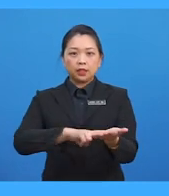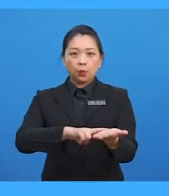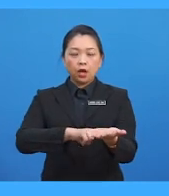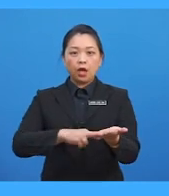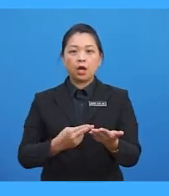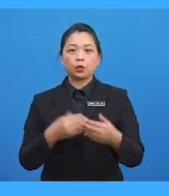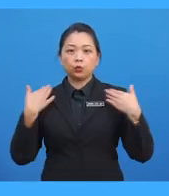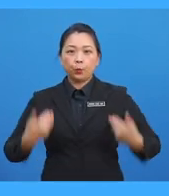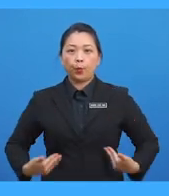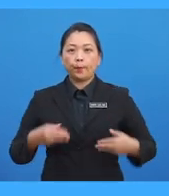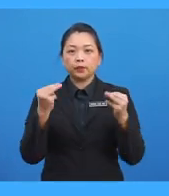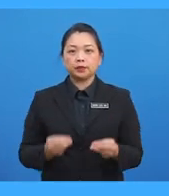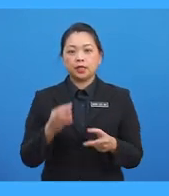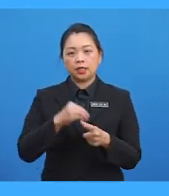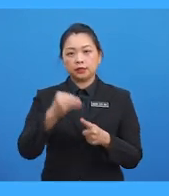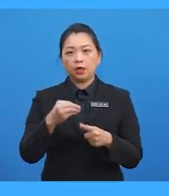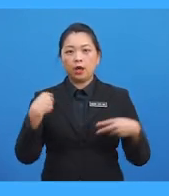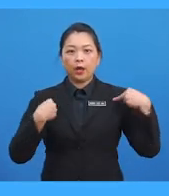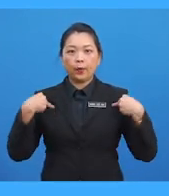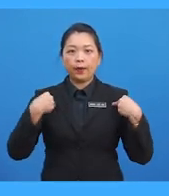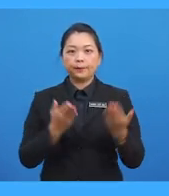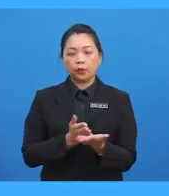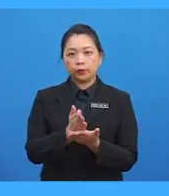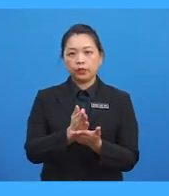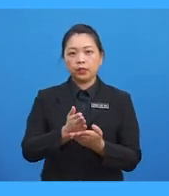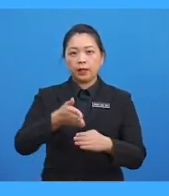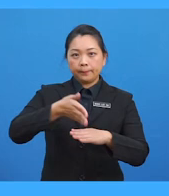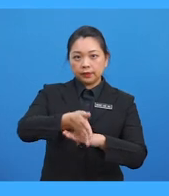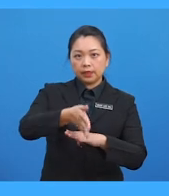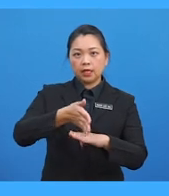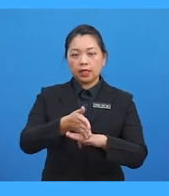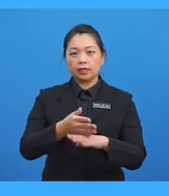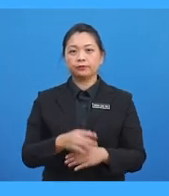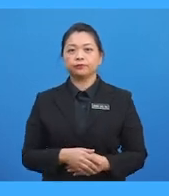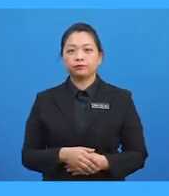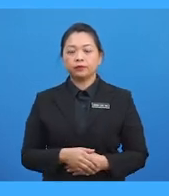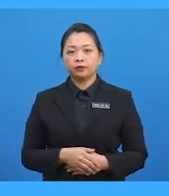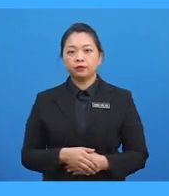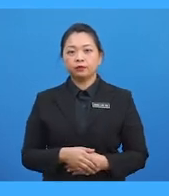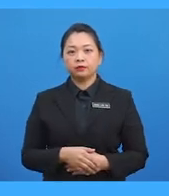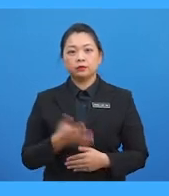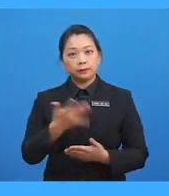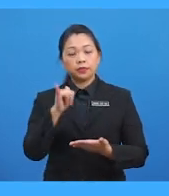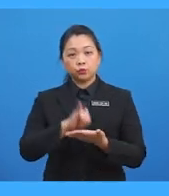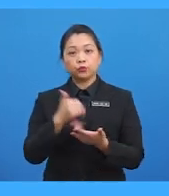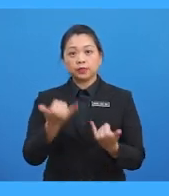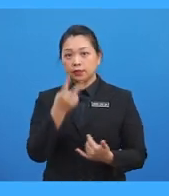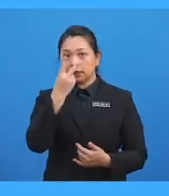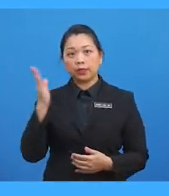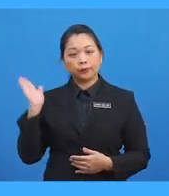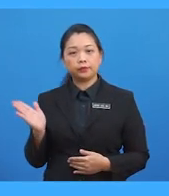terapi. Dan kaedah diagnosis pada manusia atau haiwan. Kedua, ialah cap